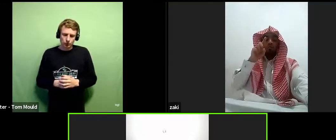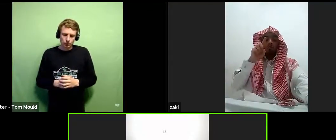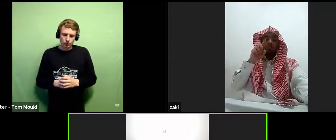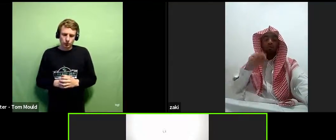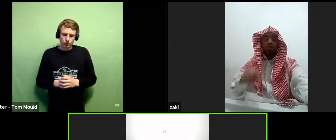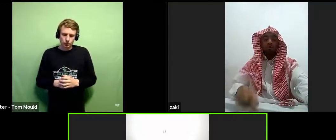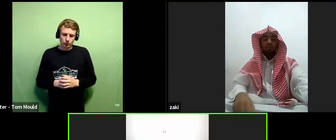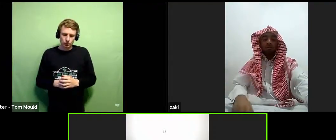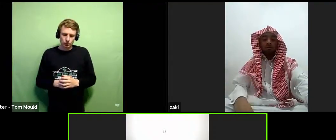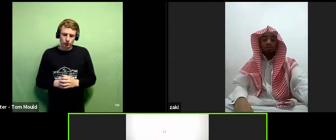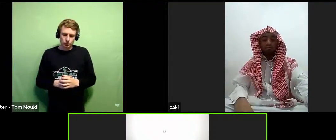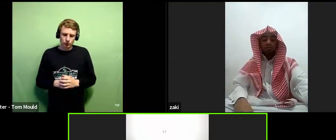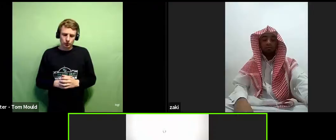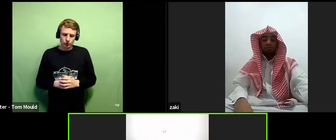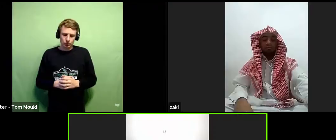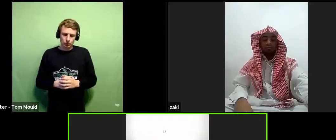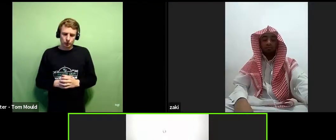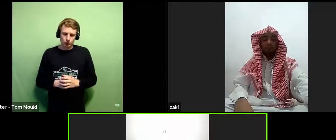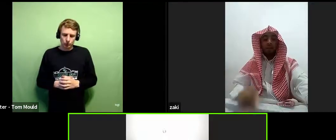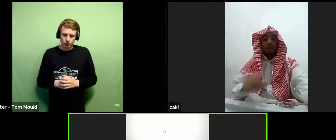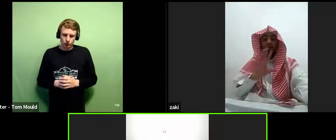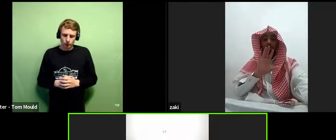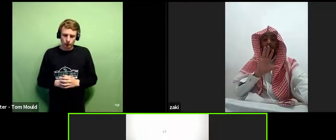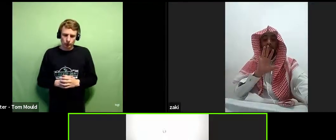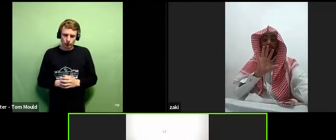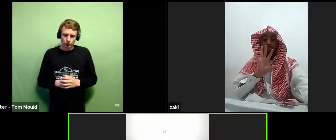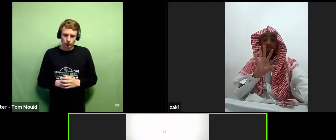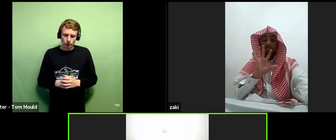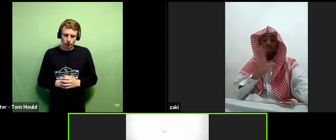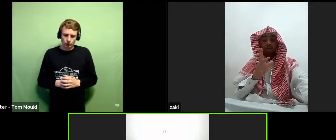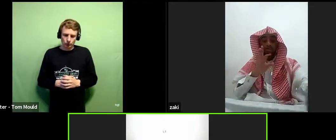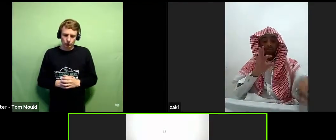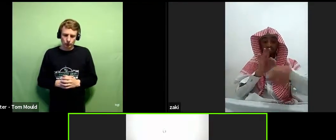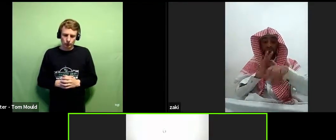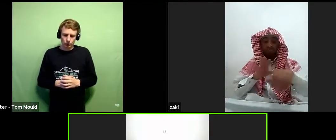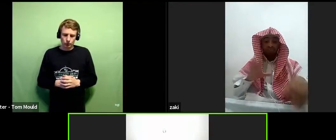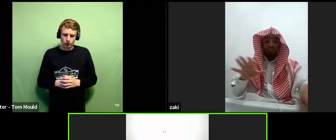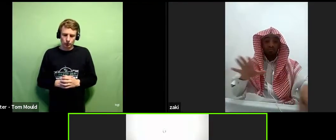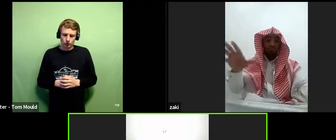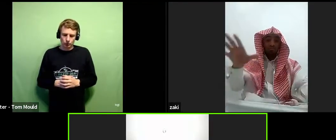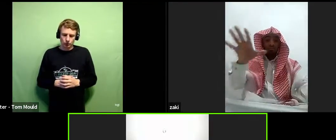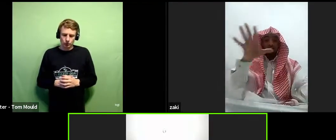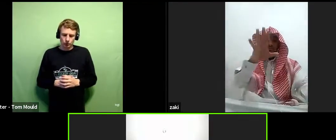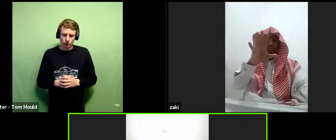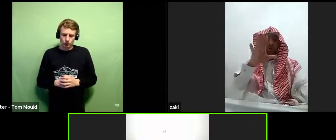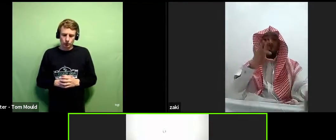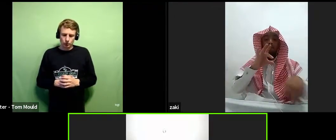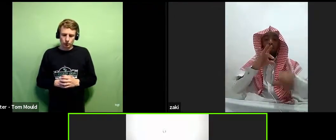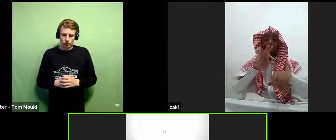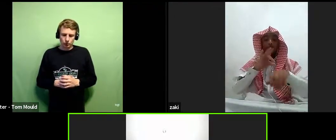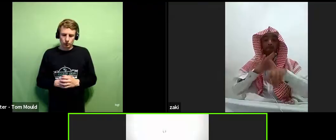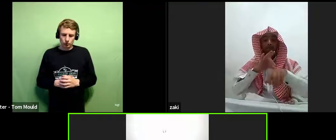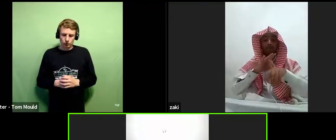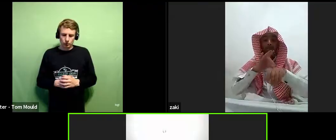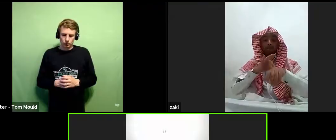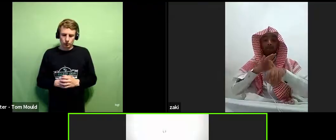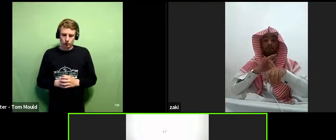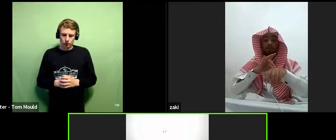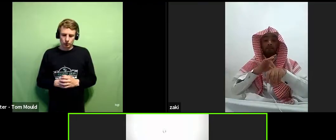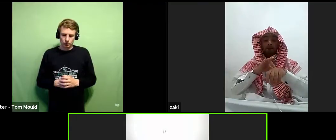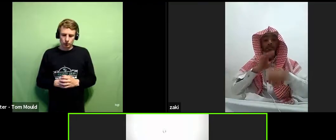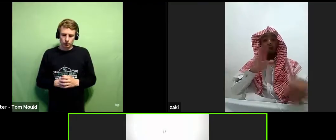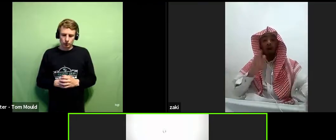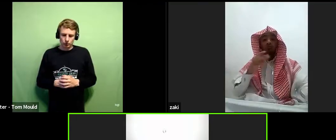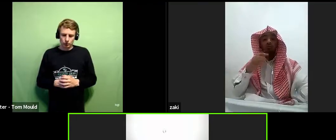مَعْدُودَاتٍ فَمَنْ كَانَ مِنْكُمْ مَرِيضًا أَوْ عَلَى